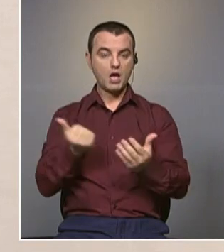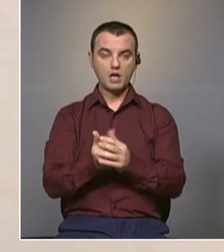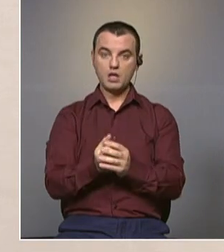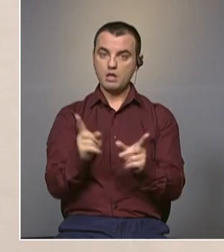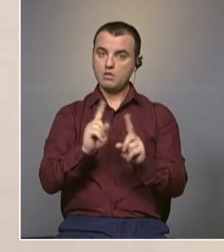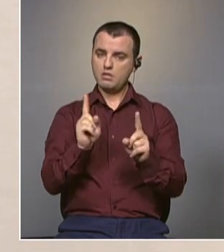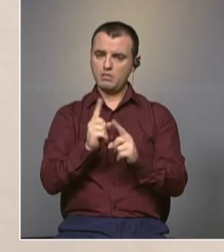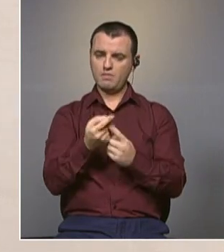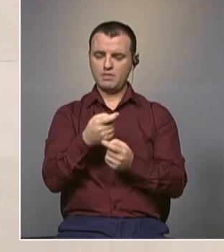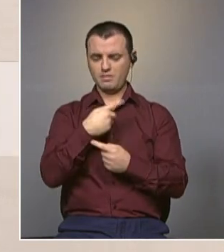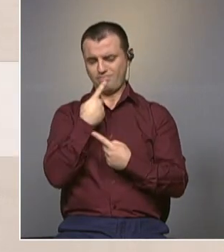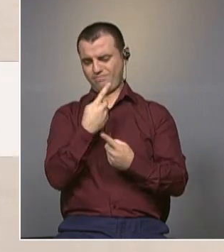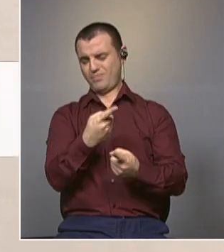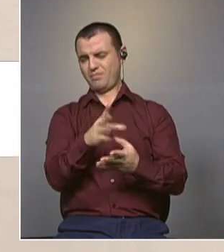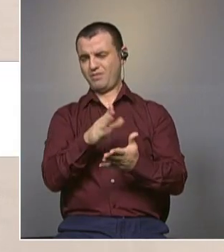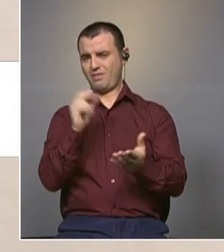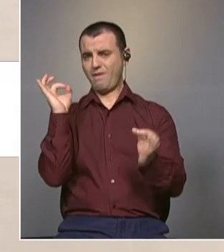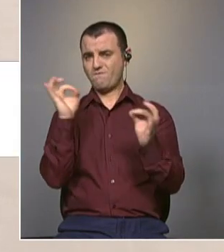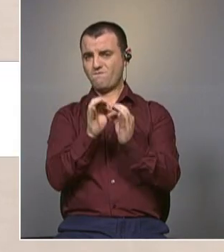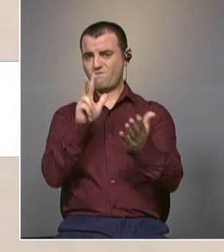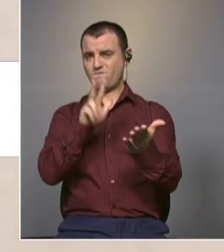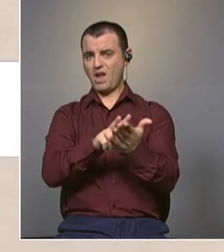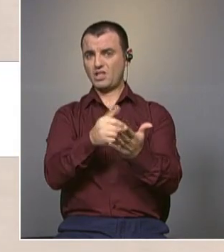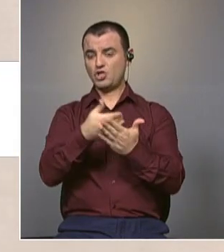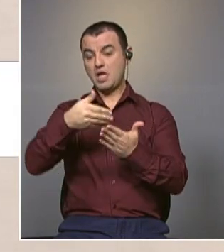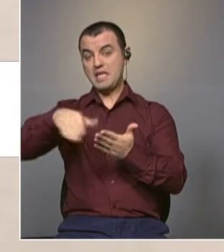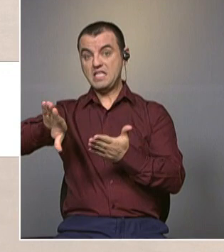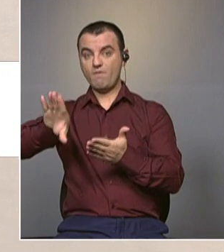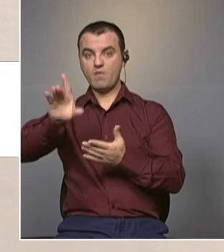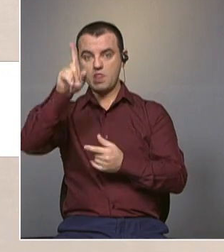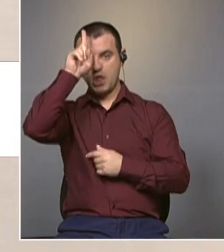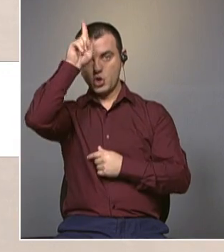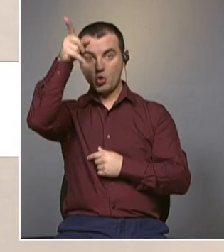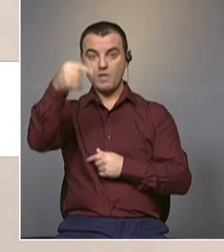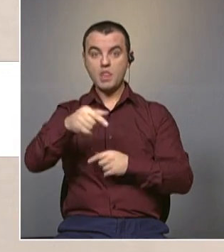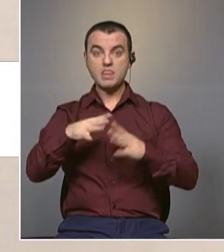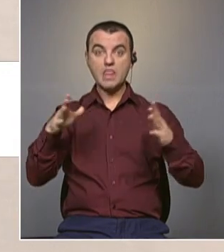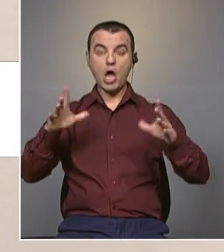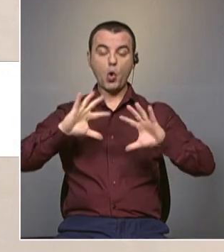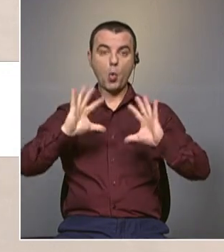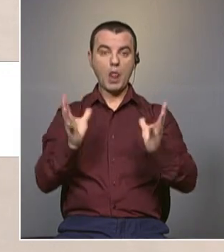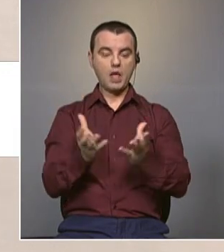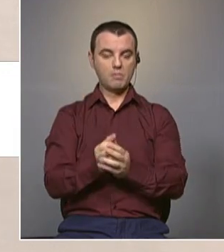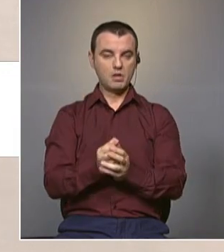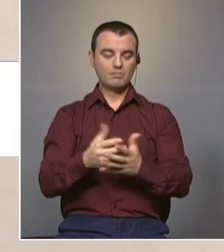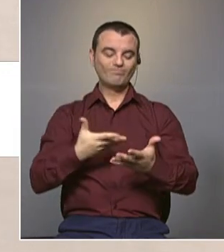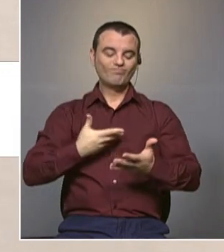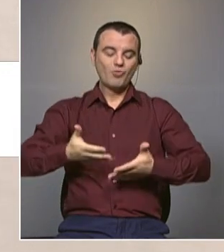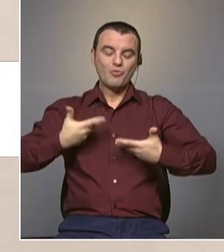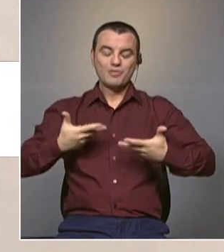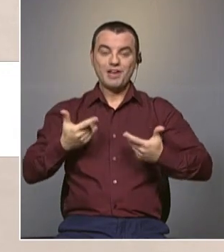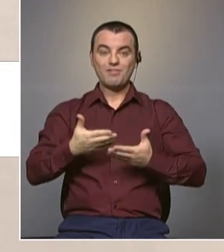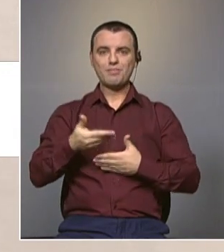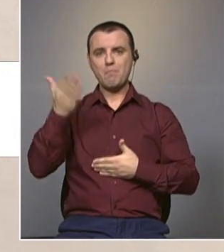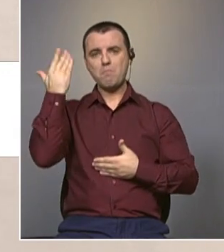да пренебрегваме факта, че извън столицата той е най-големия. И разбира се, ние много се радвахме, че в